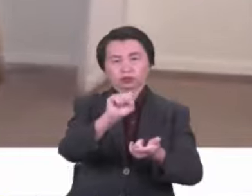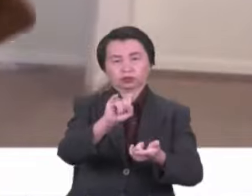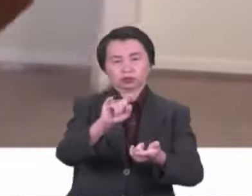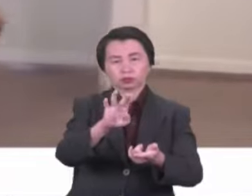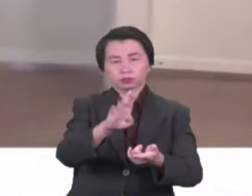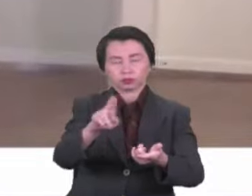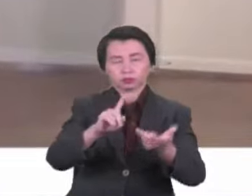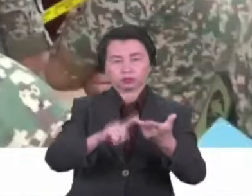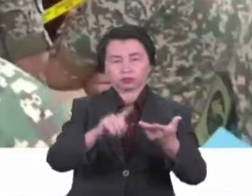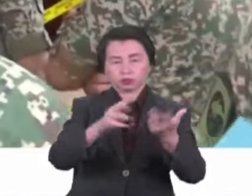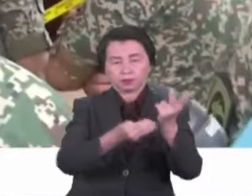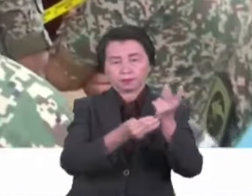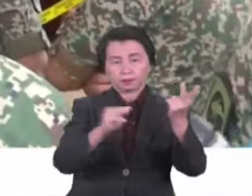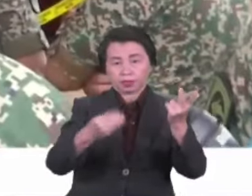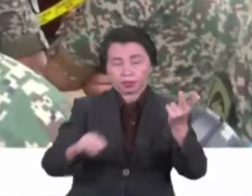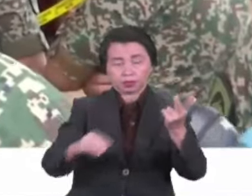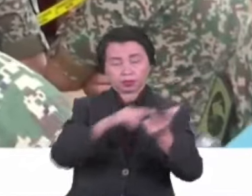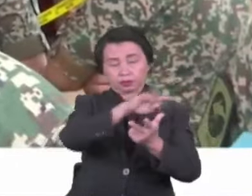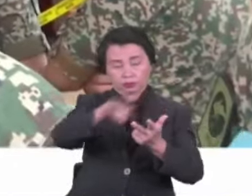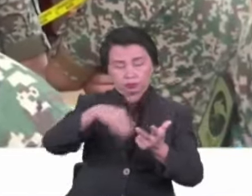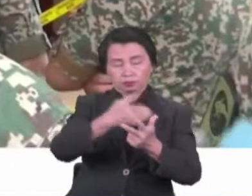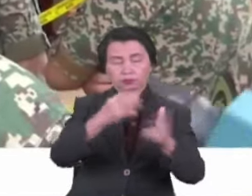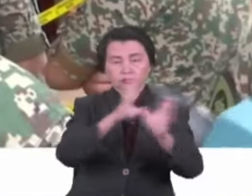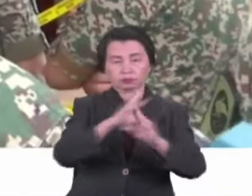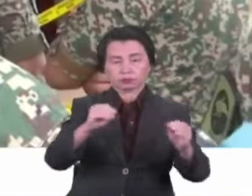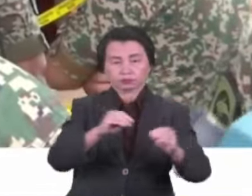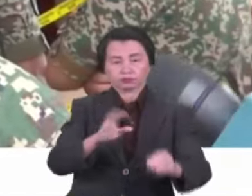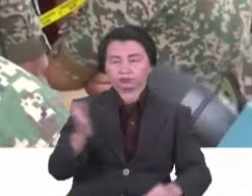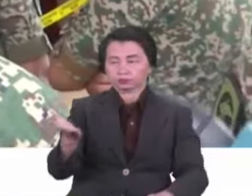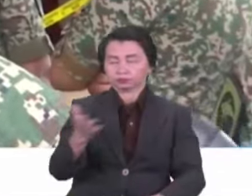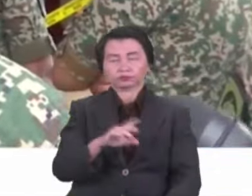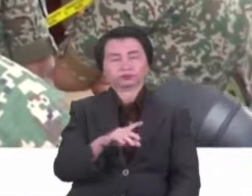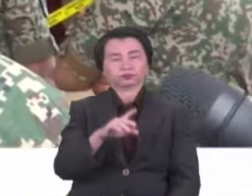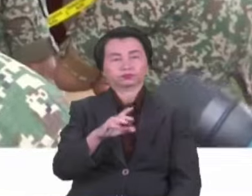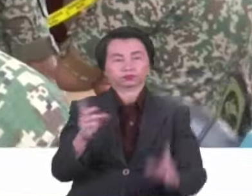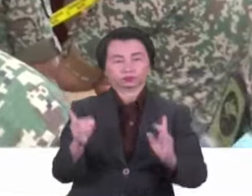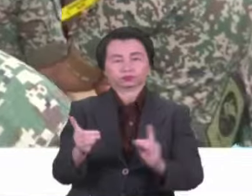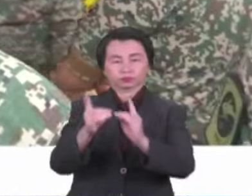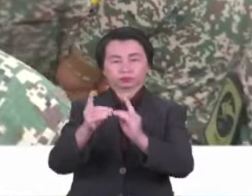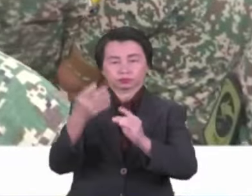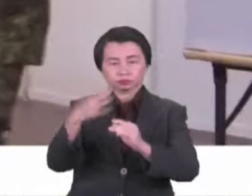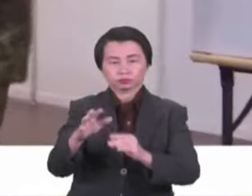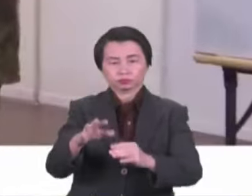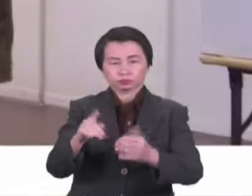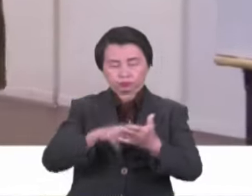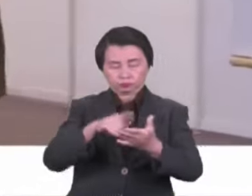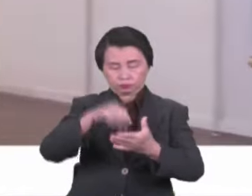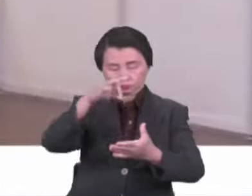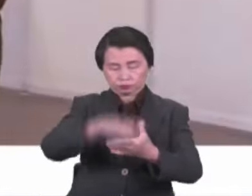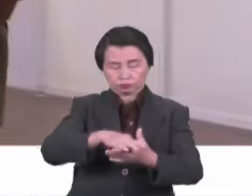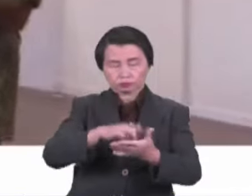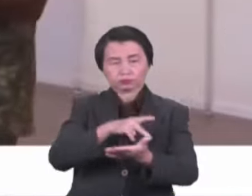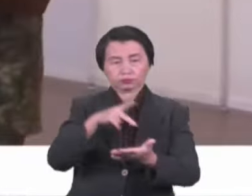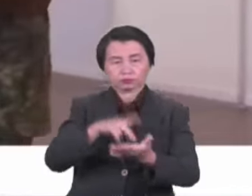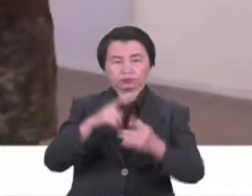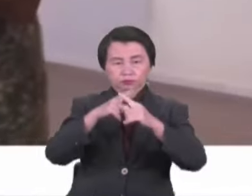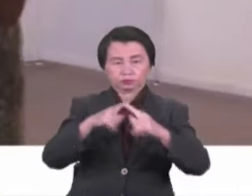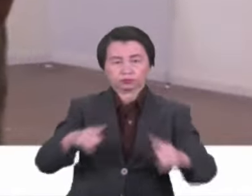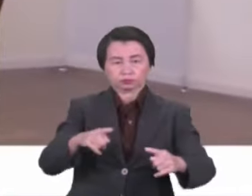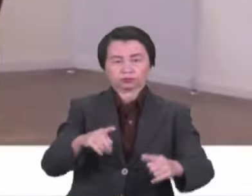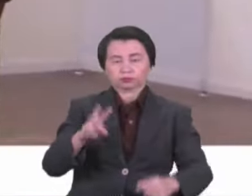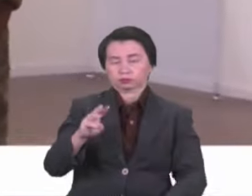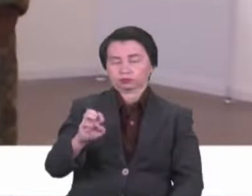juga di Miri. So, keseluruhan Sarawak. Lieutenant General Datuk Marzuki ditemui selepas mengundi di Pusat Mengundi Dewan